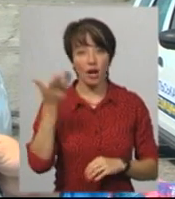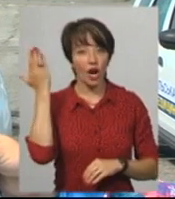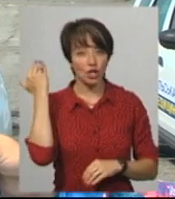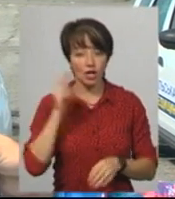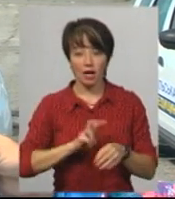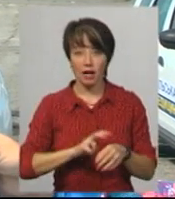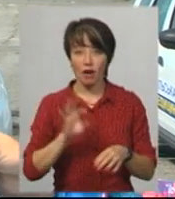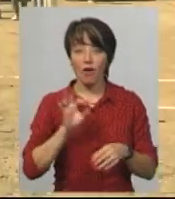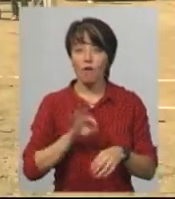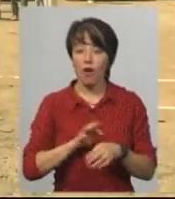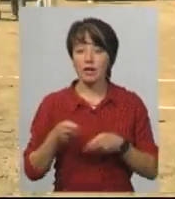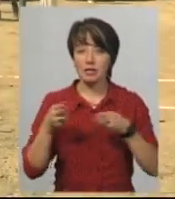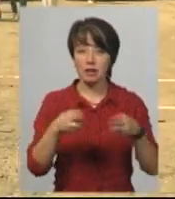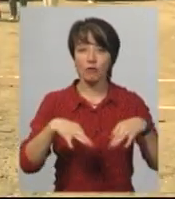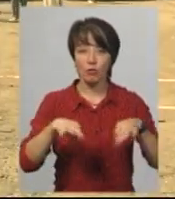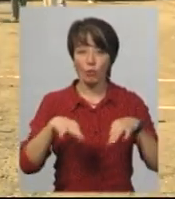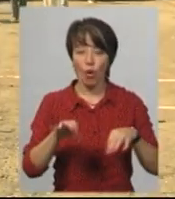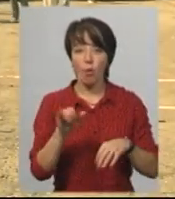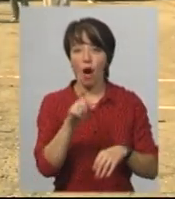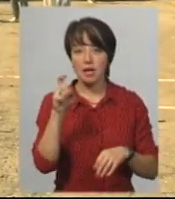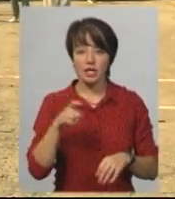раніше лікарі до хворих їздили на автомобілі УАЗ